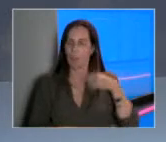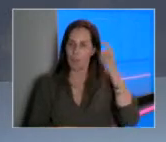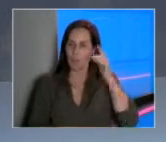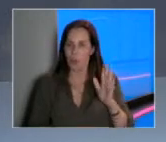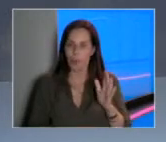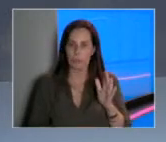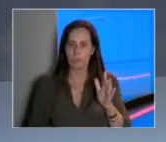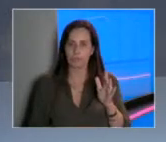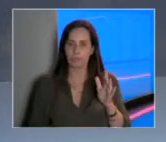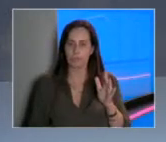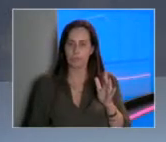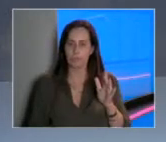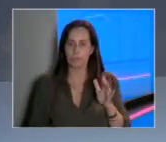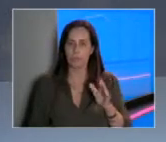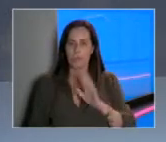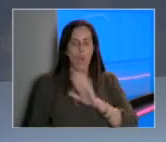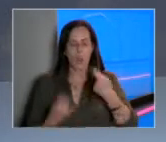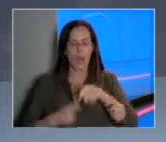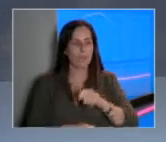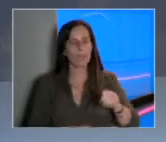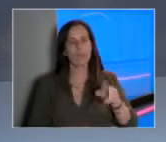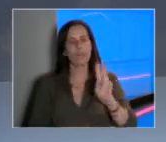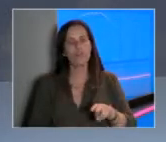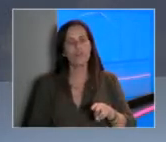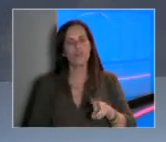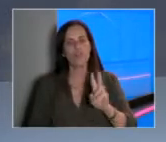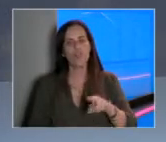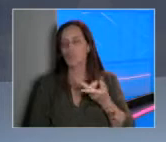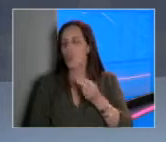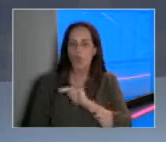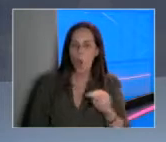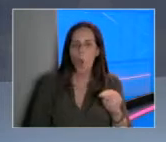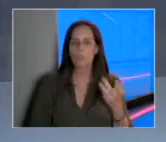חושבת שלכל חבר כנסת יכולה להיות סוגיה